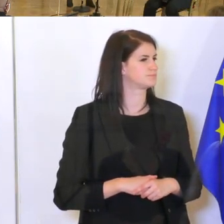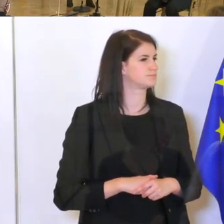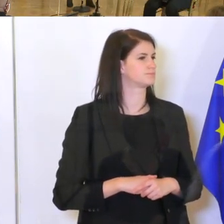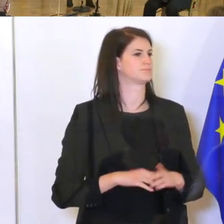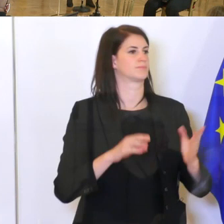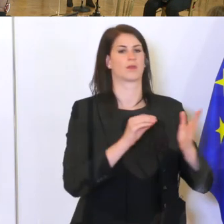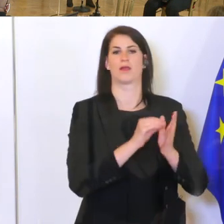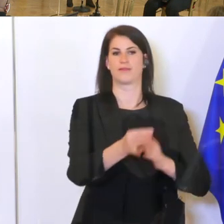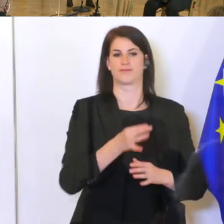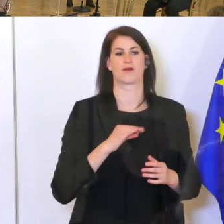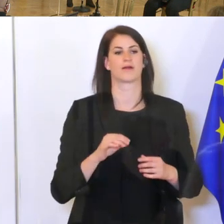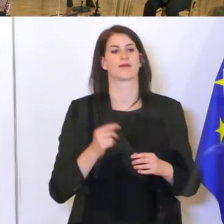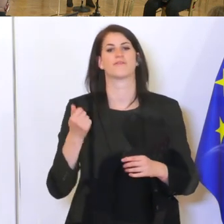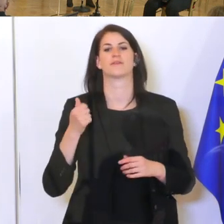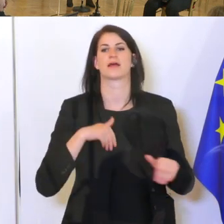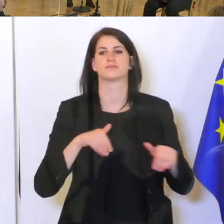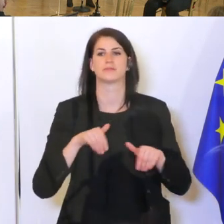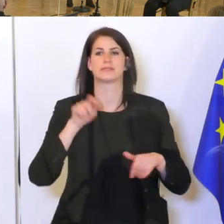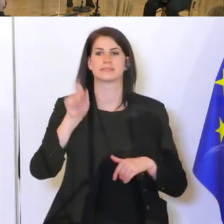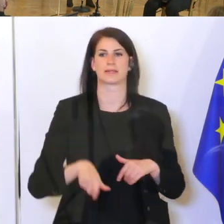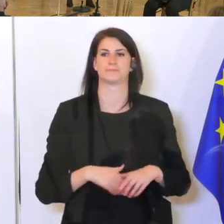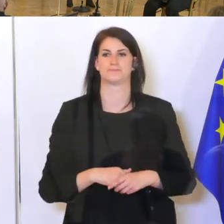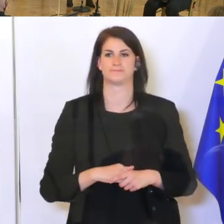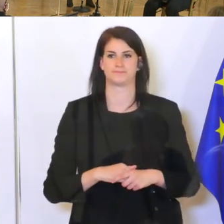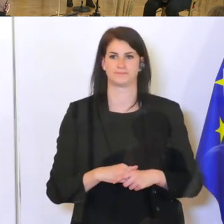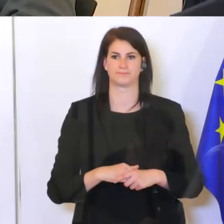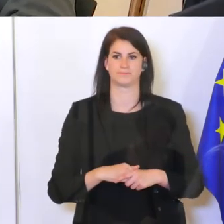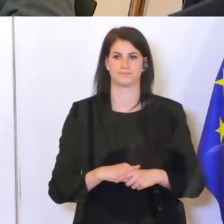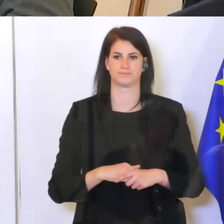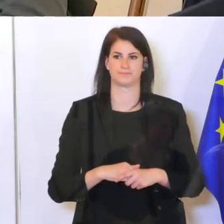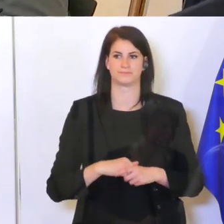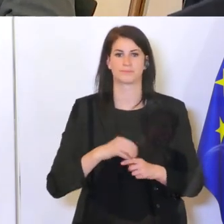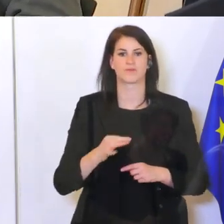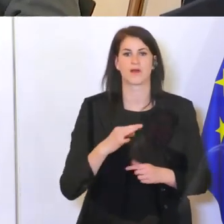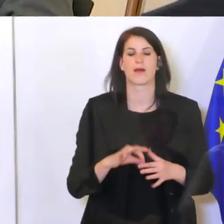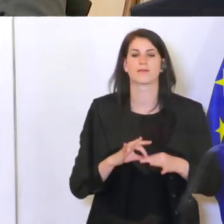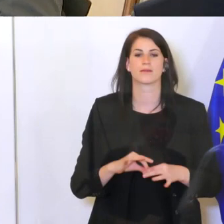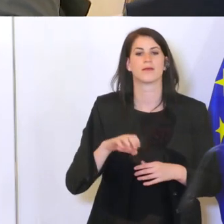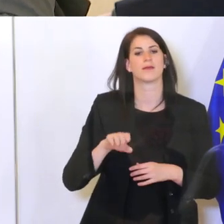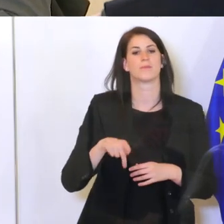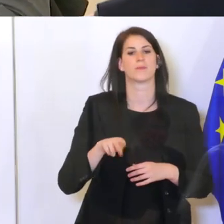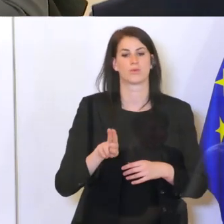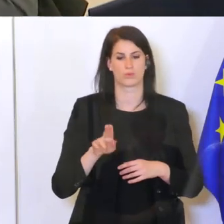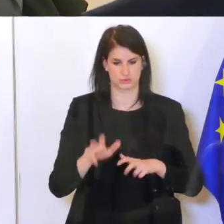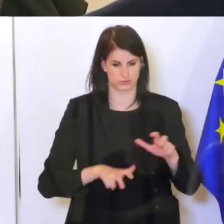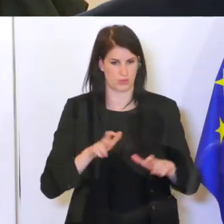Noch eine Frage an den Herrn Finanzminister, und zwar werden die EPU-Steuern oder sollen die verändert